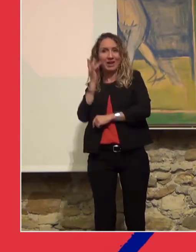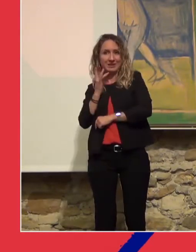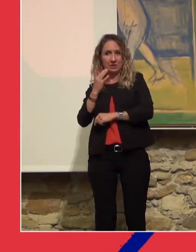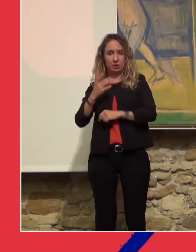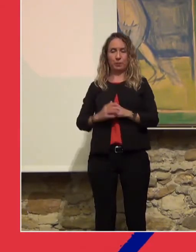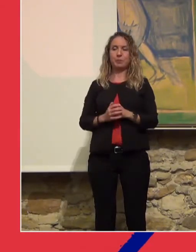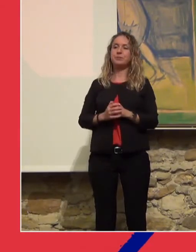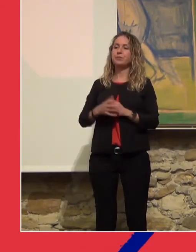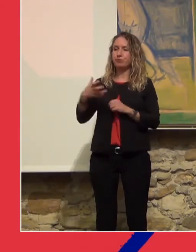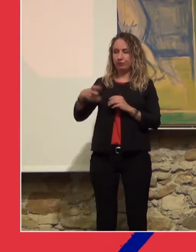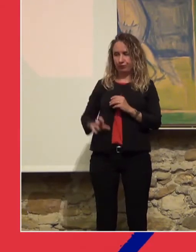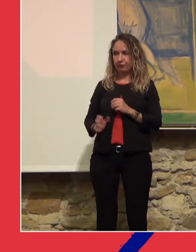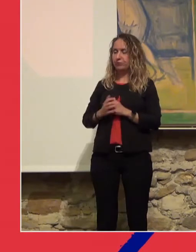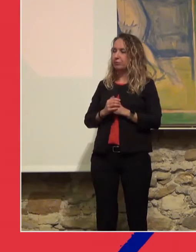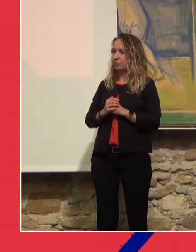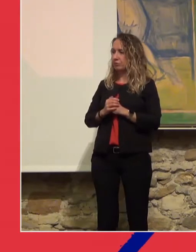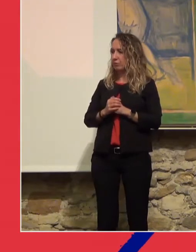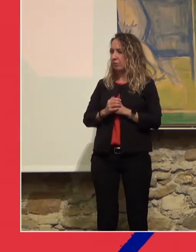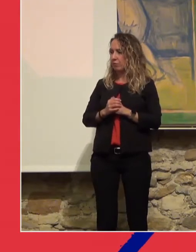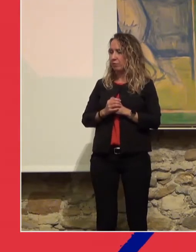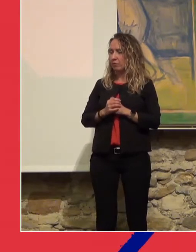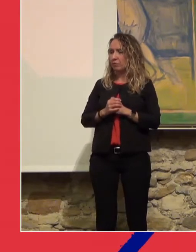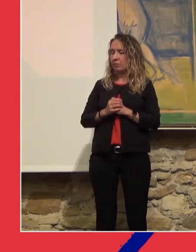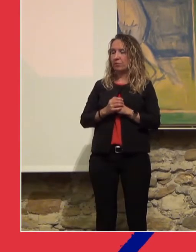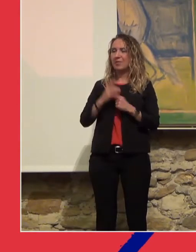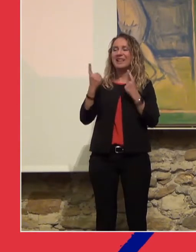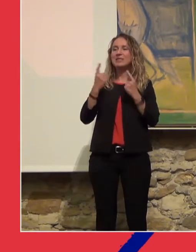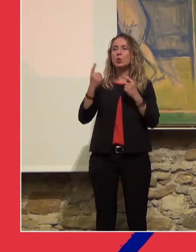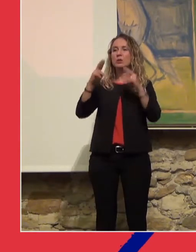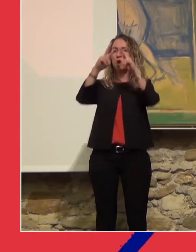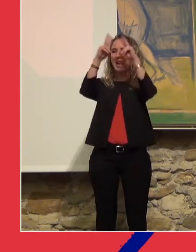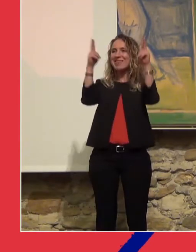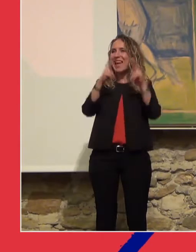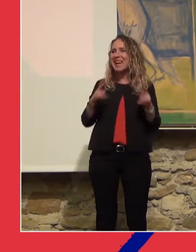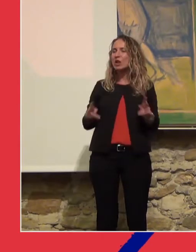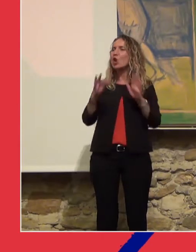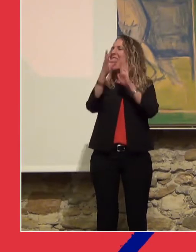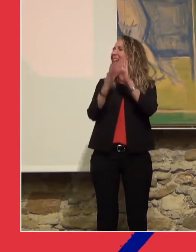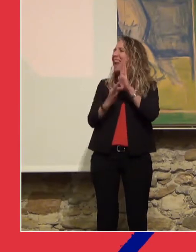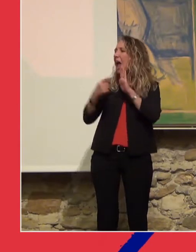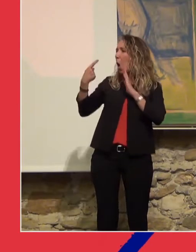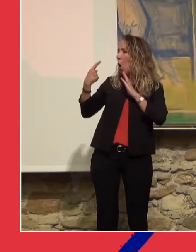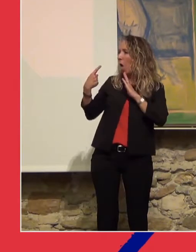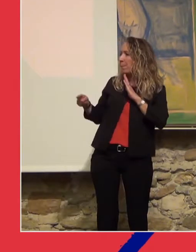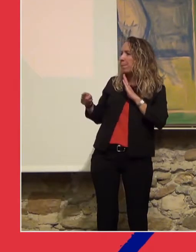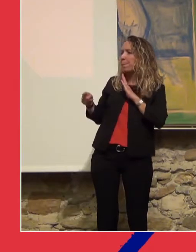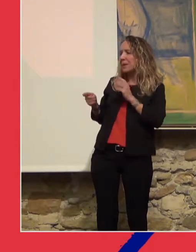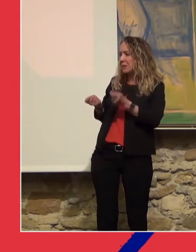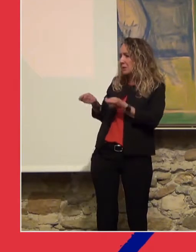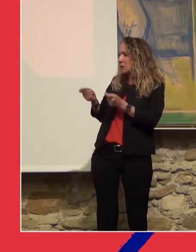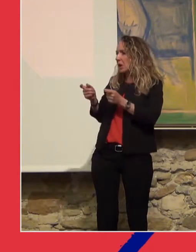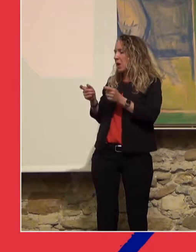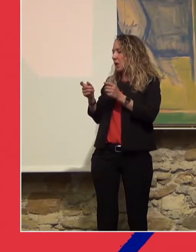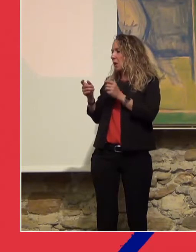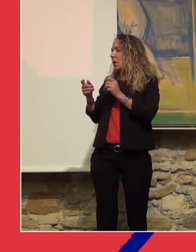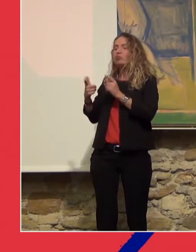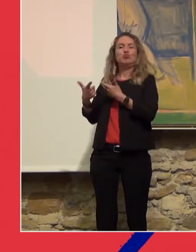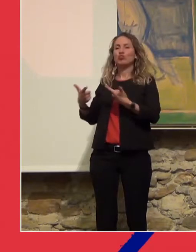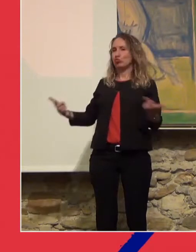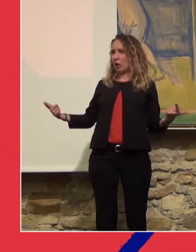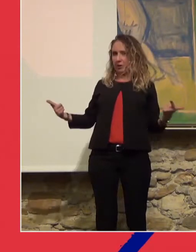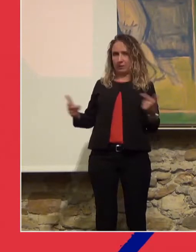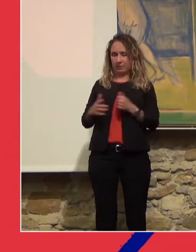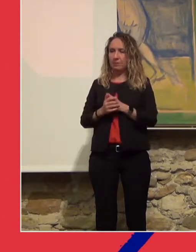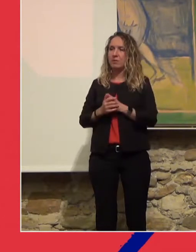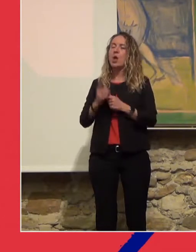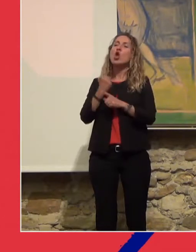internazionale, se uno lo guarda, è sconfortante, non esiste. Bisognerebbe fare una commissione internazionale